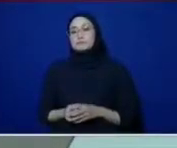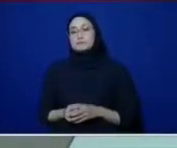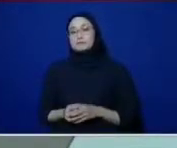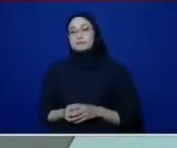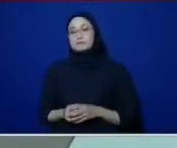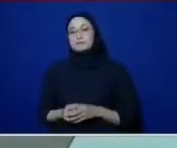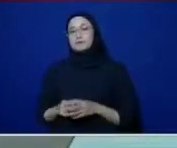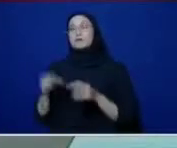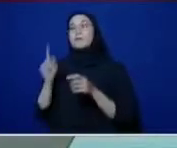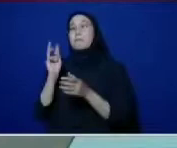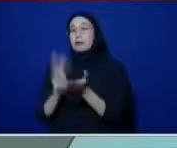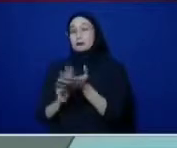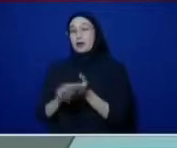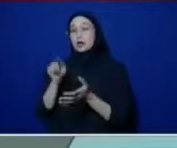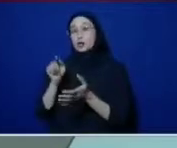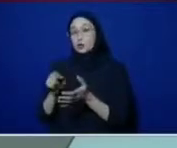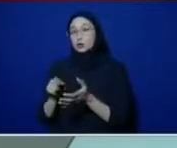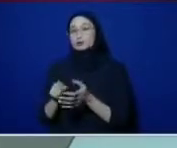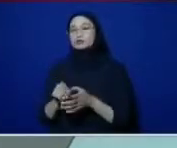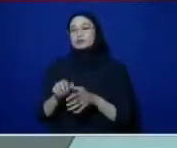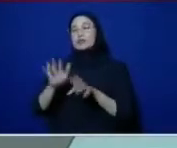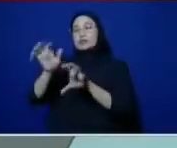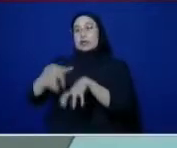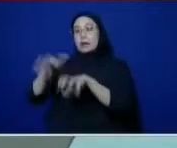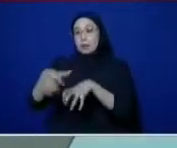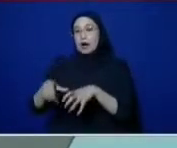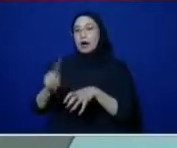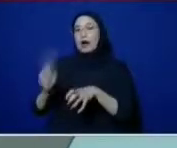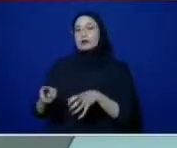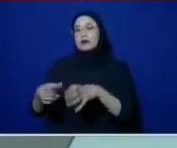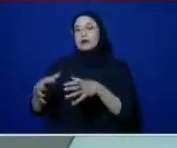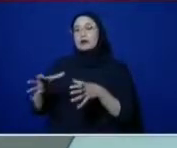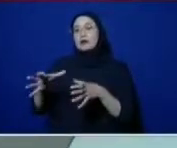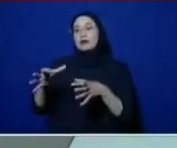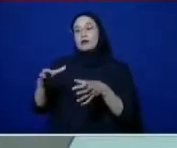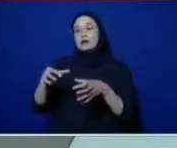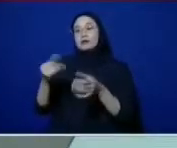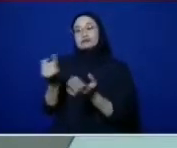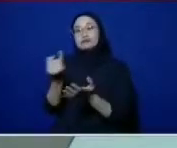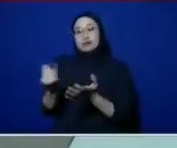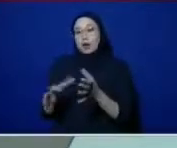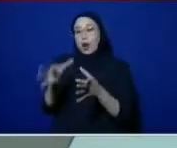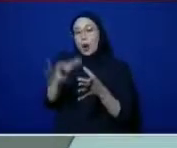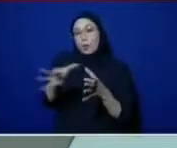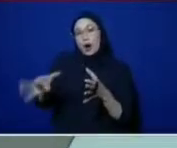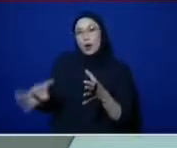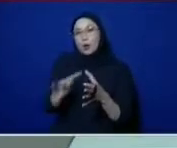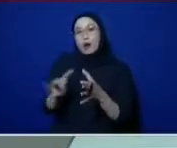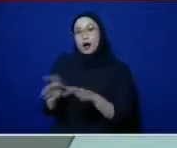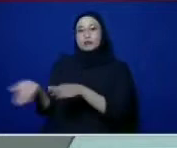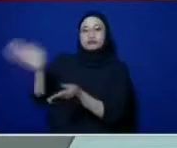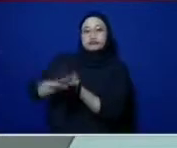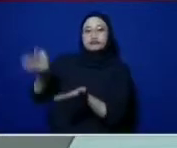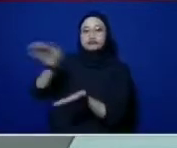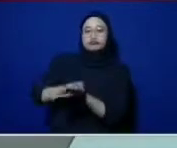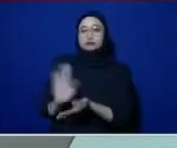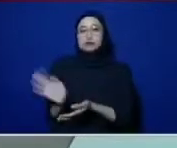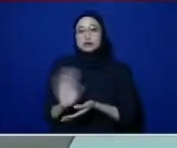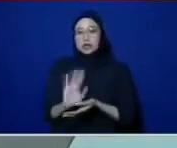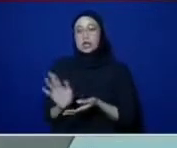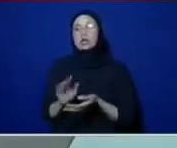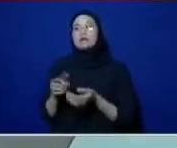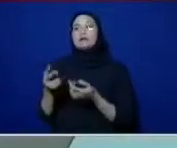persoalan-persoalan seperti tadi, lubang-lubang yang tidak ditutup, ya akhirnya dia lolos, dia tidak akan dikejar,